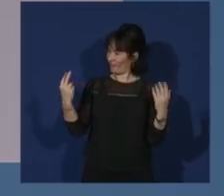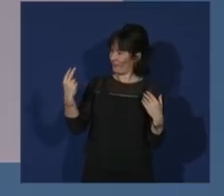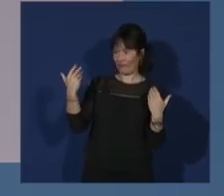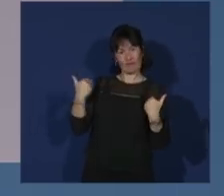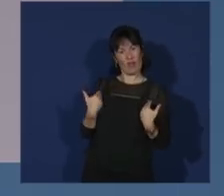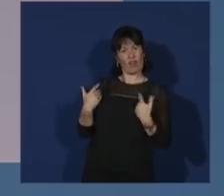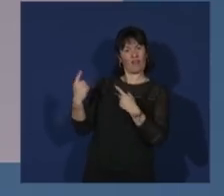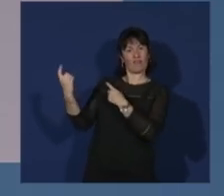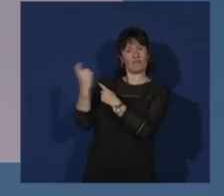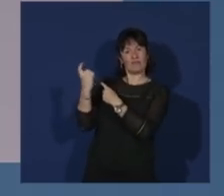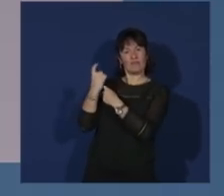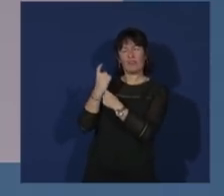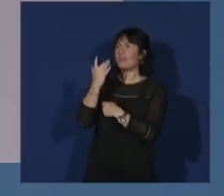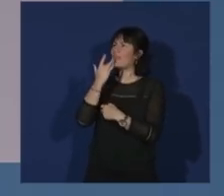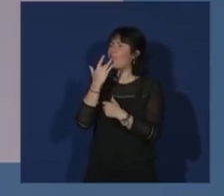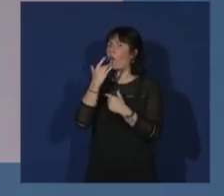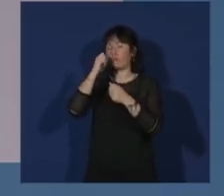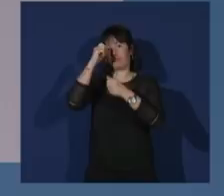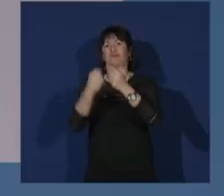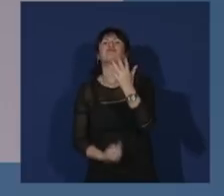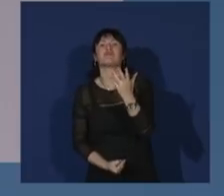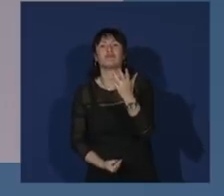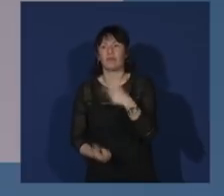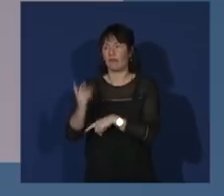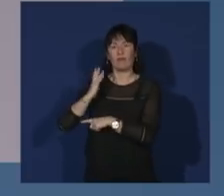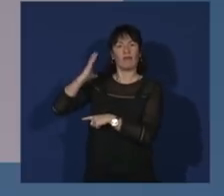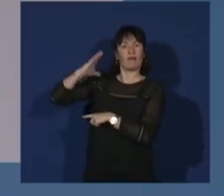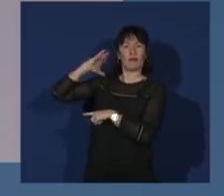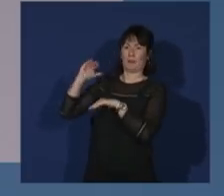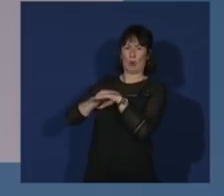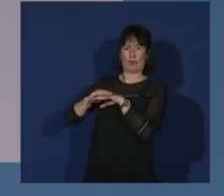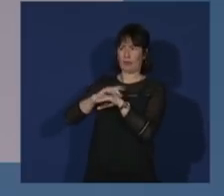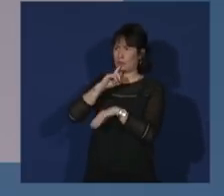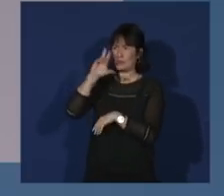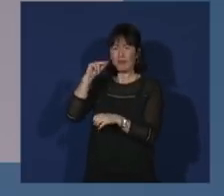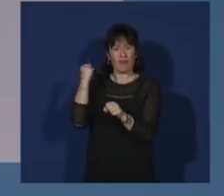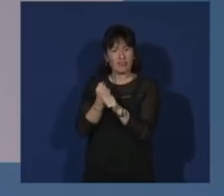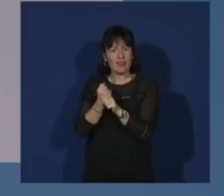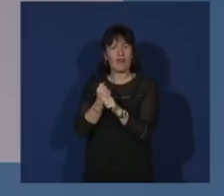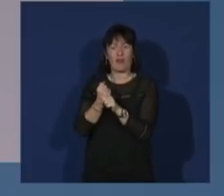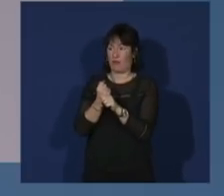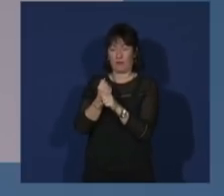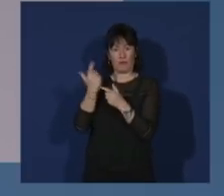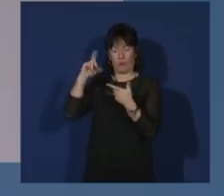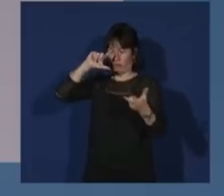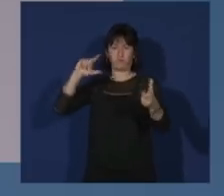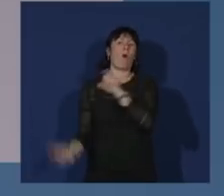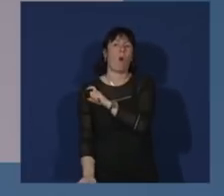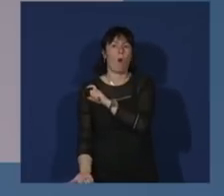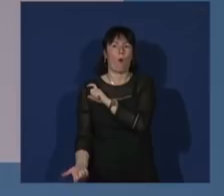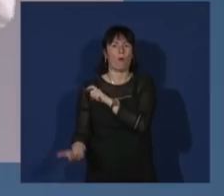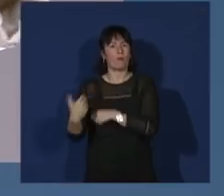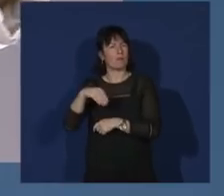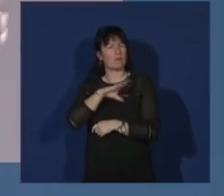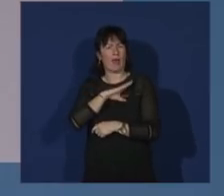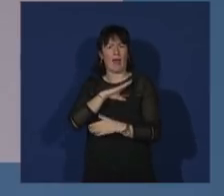affublé des défauts qui ont conduit les dirigeants politiques depuis 30 ans à la faillite de leurs convictions et à la